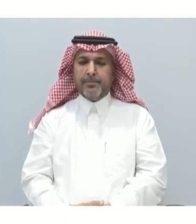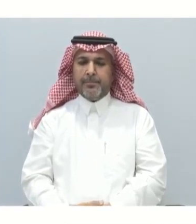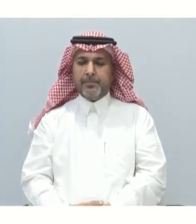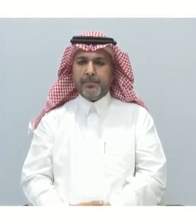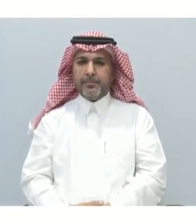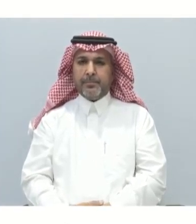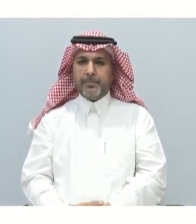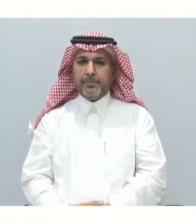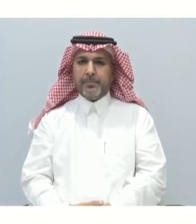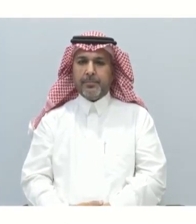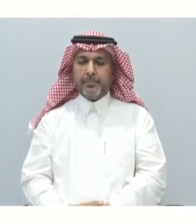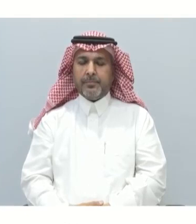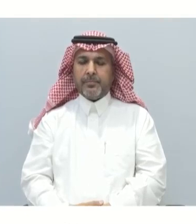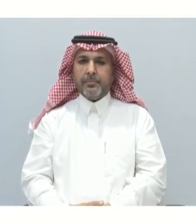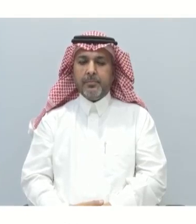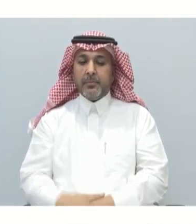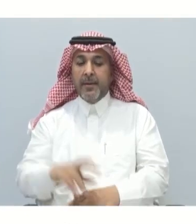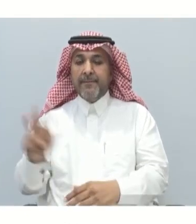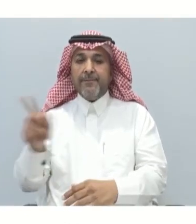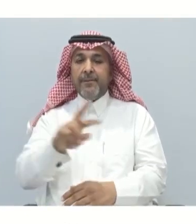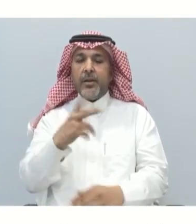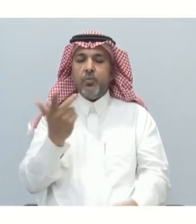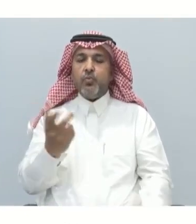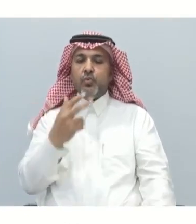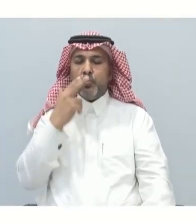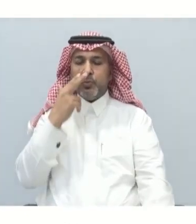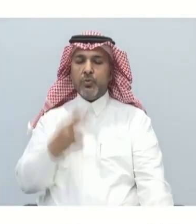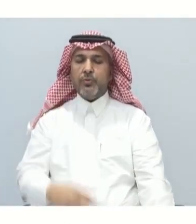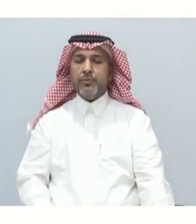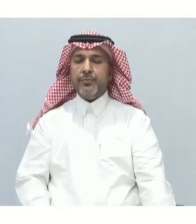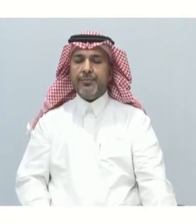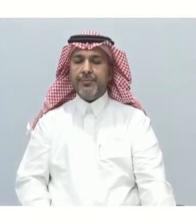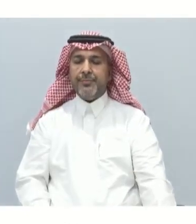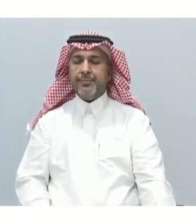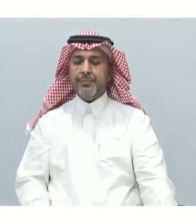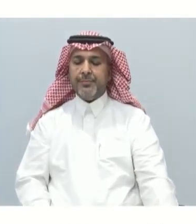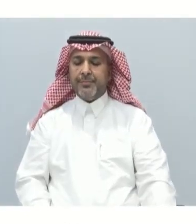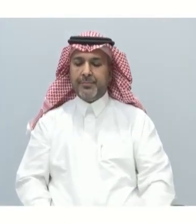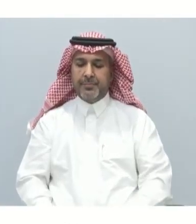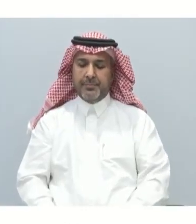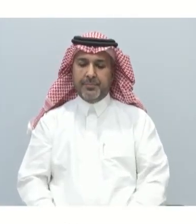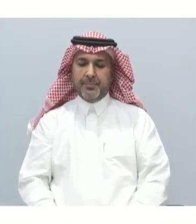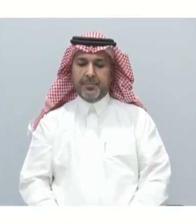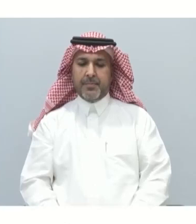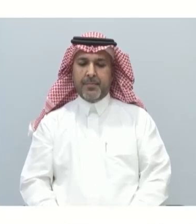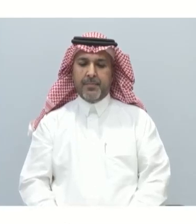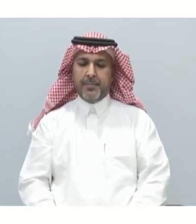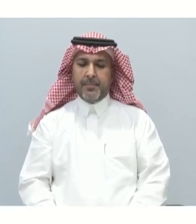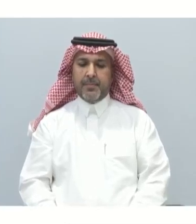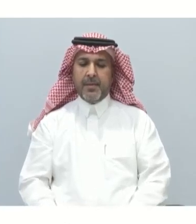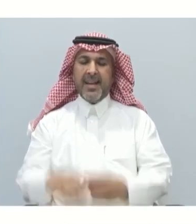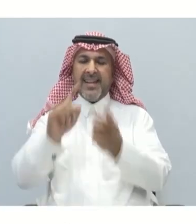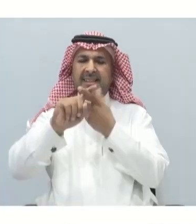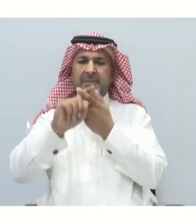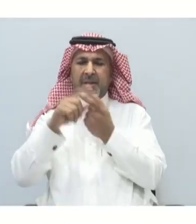بين الارتباط والانحدار الارتباط دائما يشير الى طبيعه ومدى العلاقه يعني